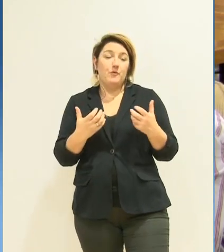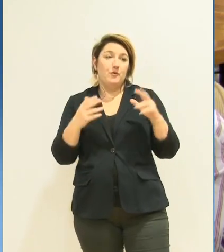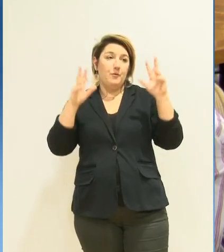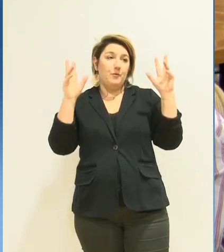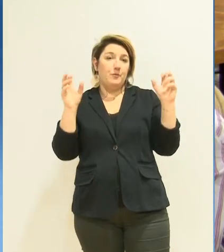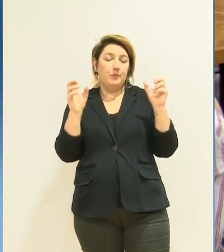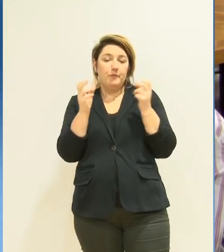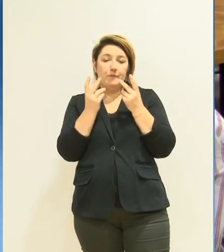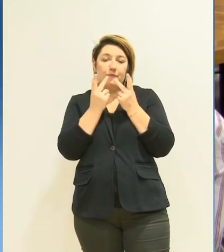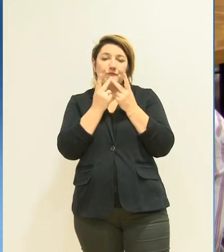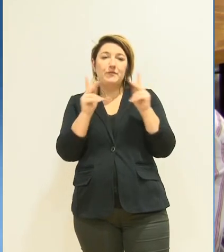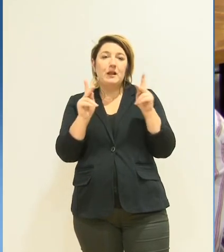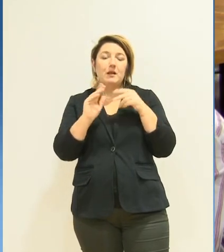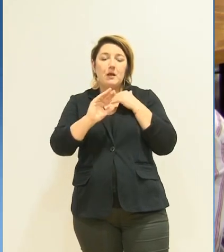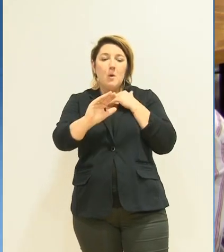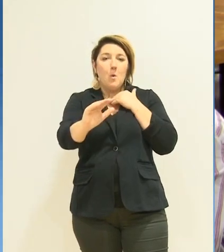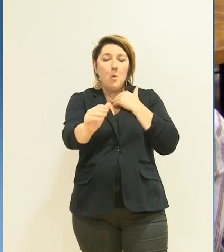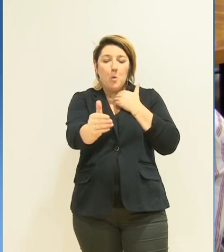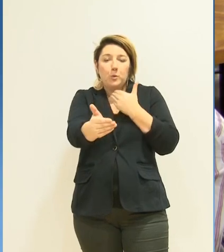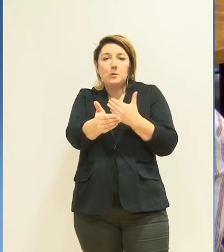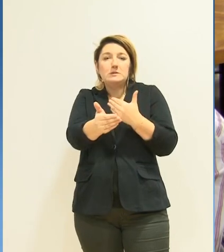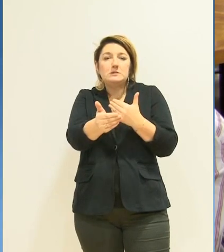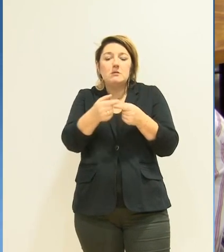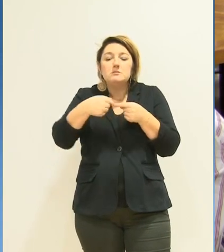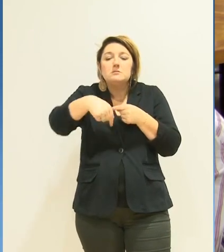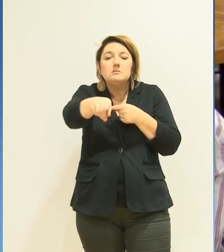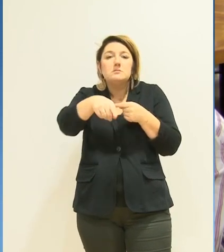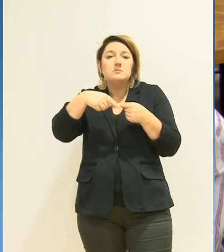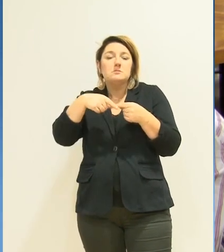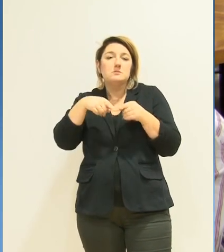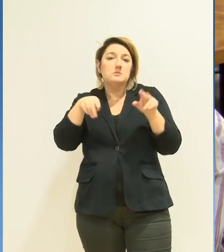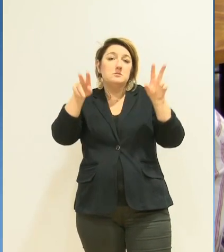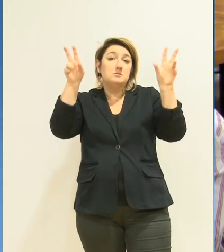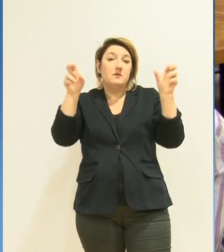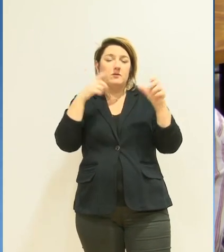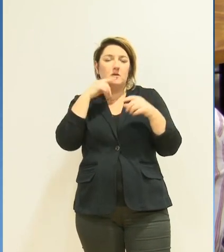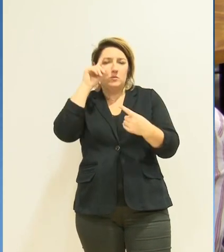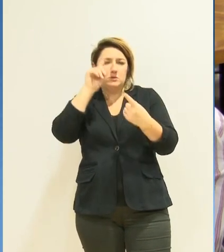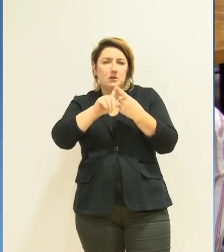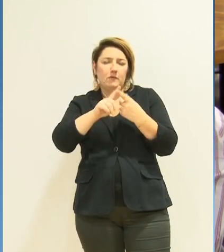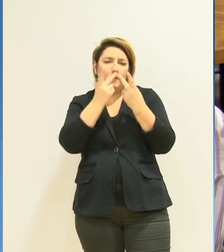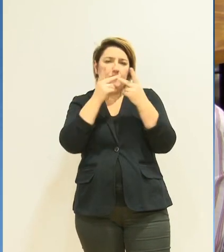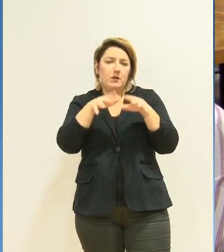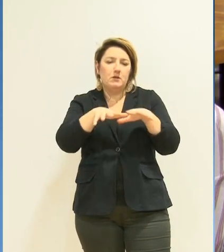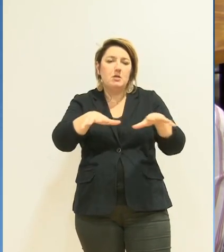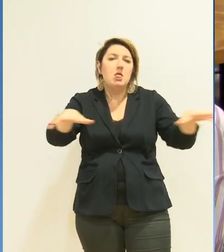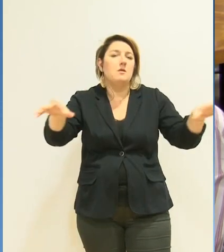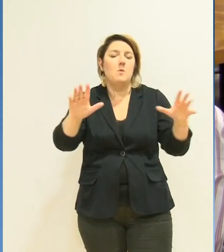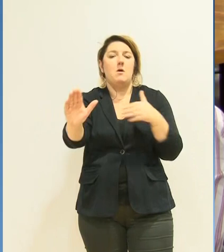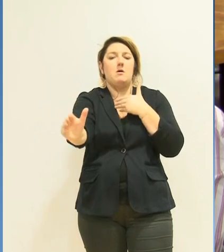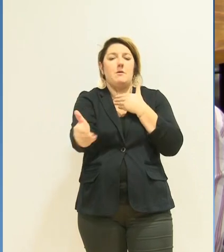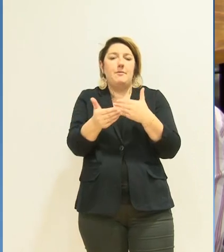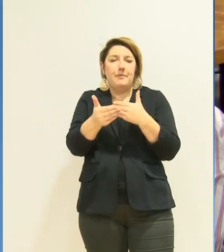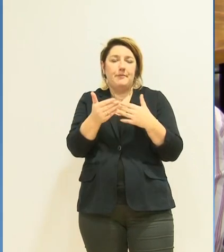distances là encore ça fait référence à au contraire d'un étalement urbain et je pense qu'à travers le dossier qui est